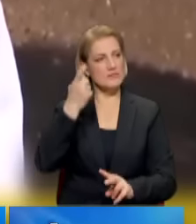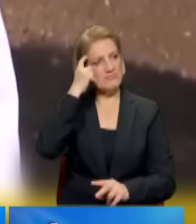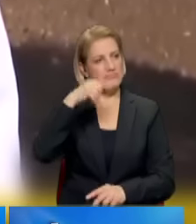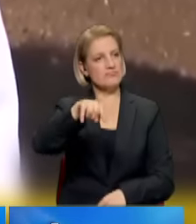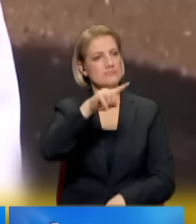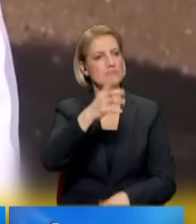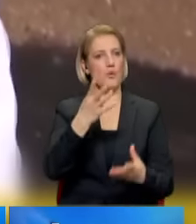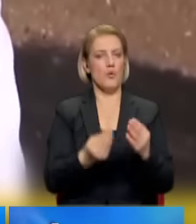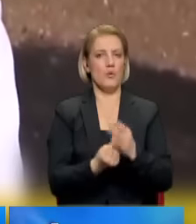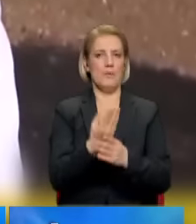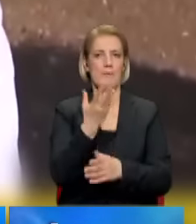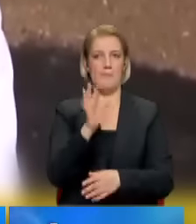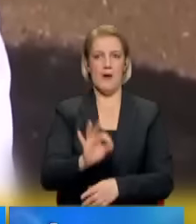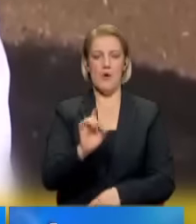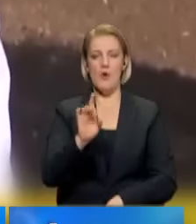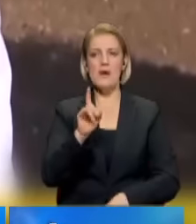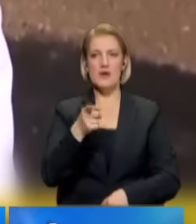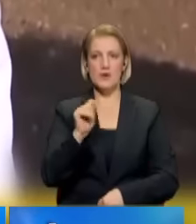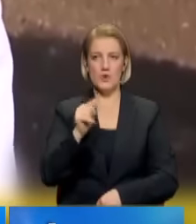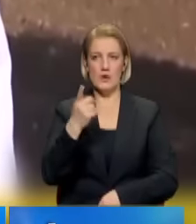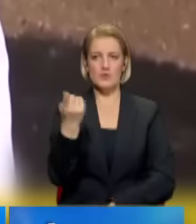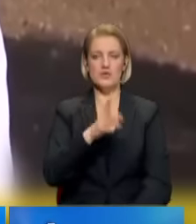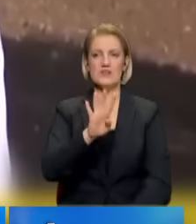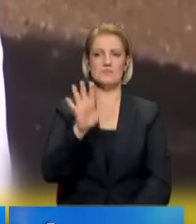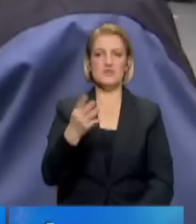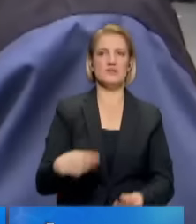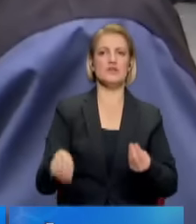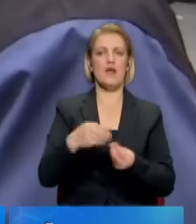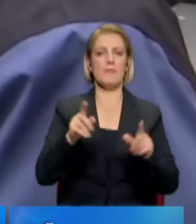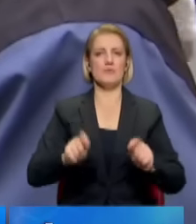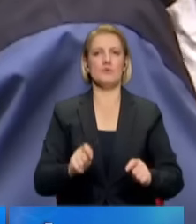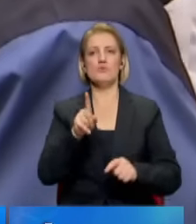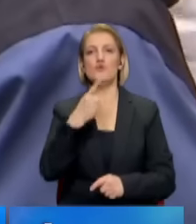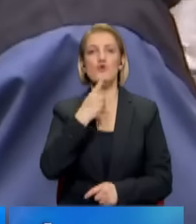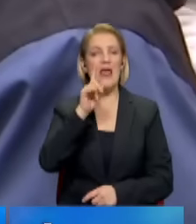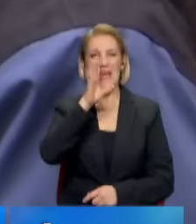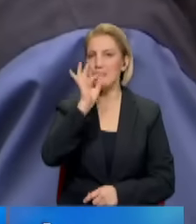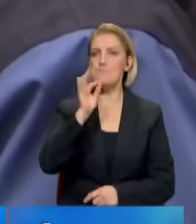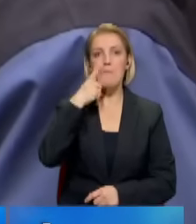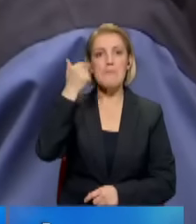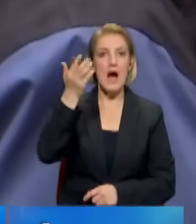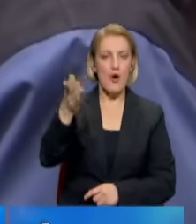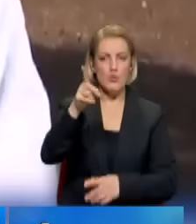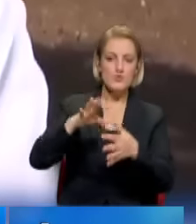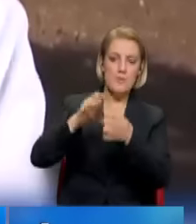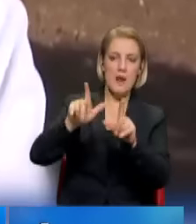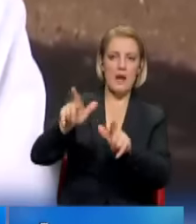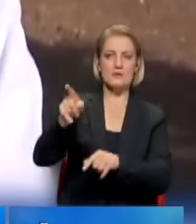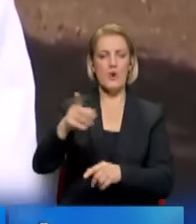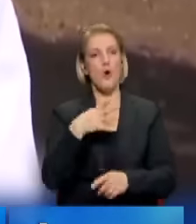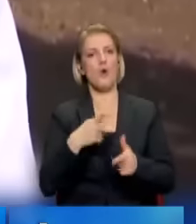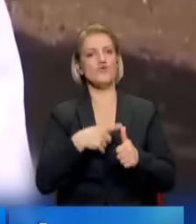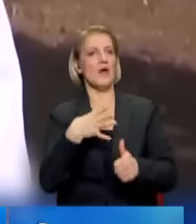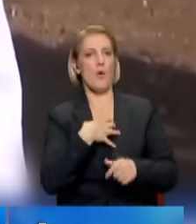zihniyetler oluşmaya başladı. 15 günde %45'in üzerinde zam yapıyorsunuz. Söyleyen kişi bakan yani, onu çözmesi lazım. Önce